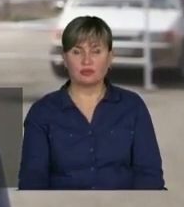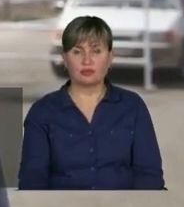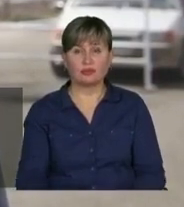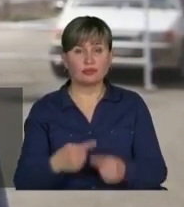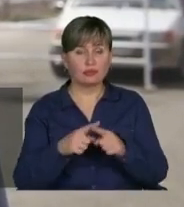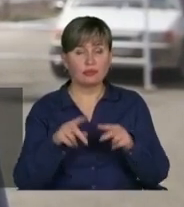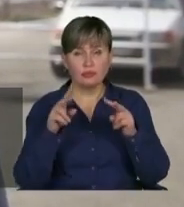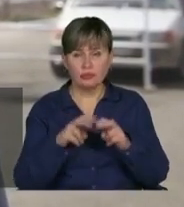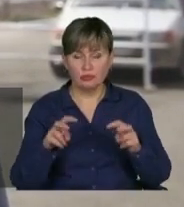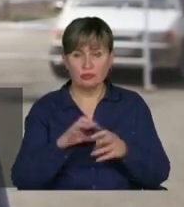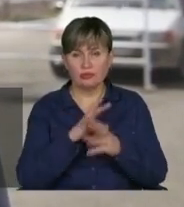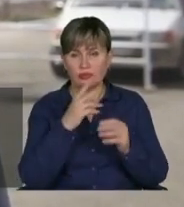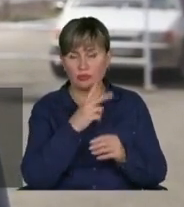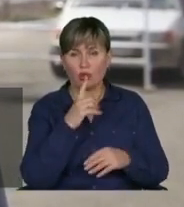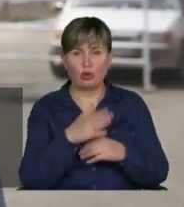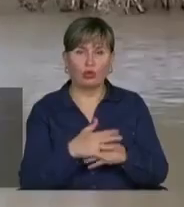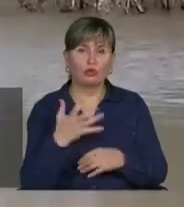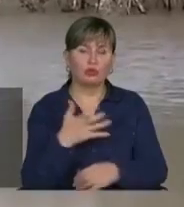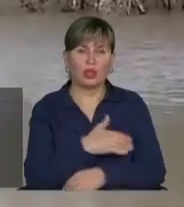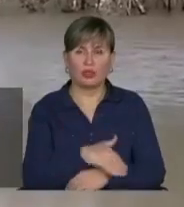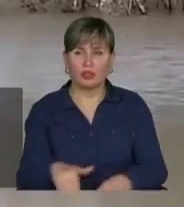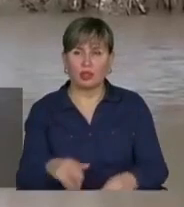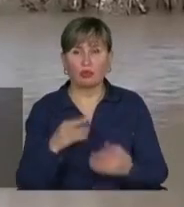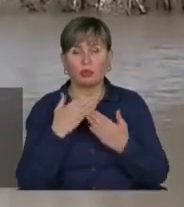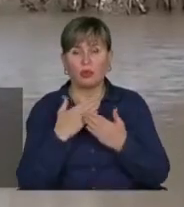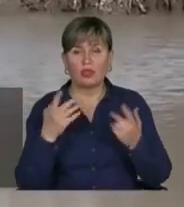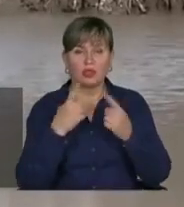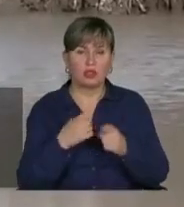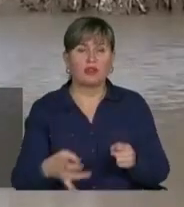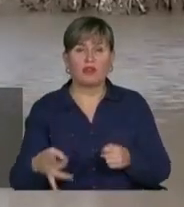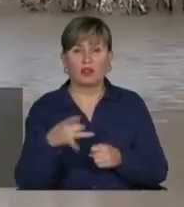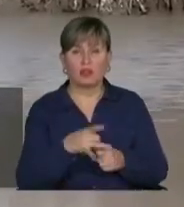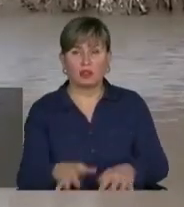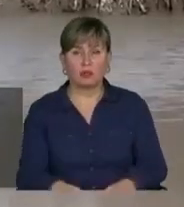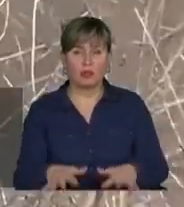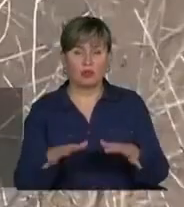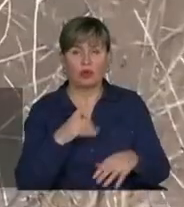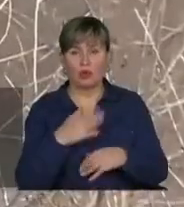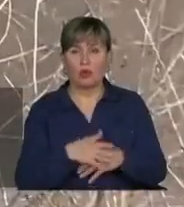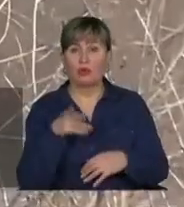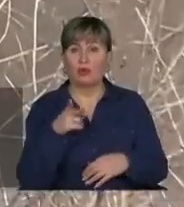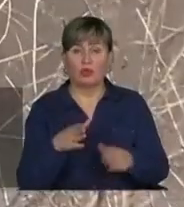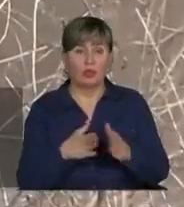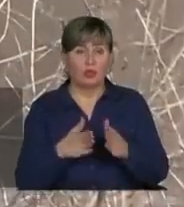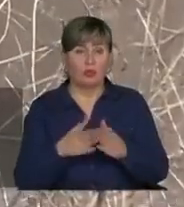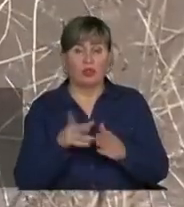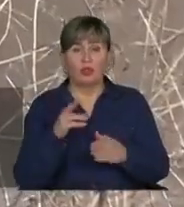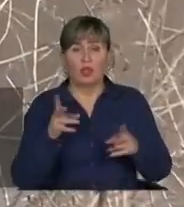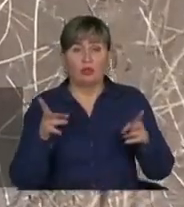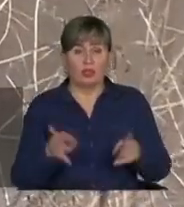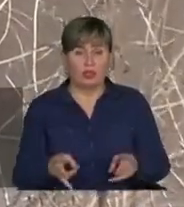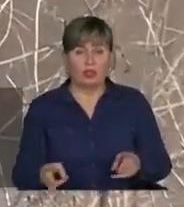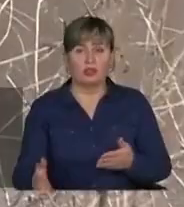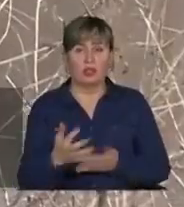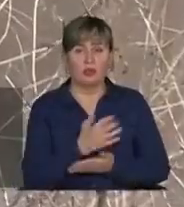Техобследование и оценка прошла где-то около 500 адресов. По последним данным, в регионе потоплено порядка 2000 домов. Для пострадавших